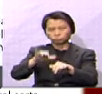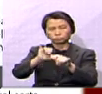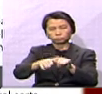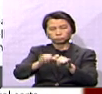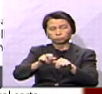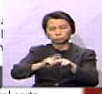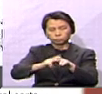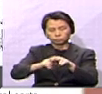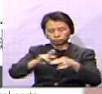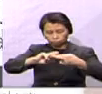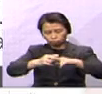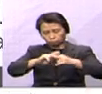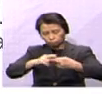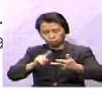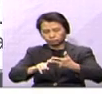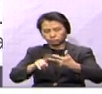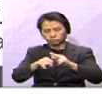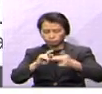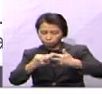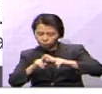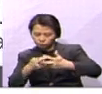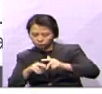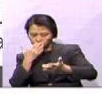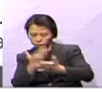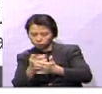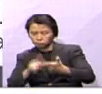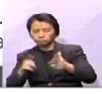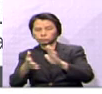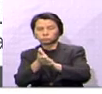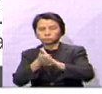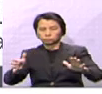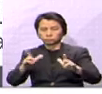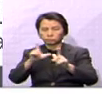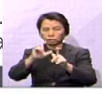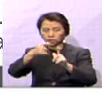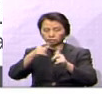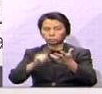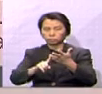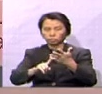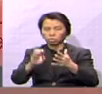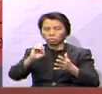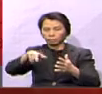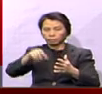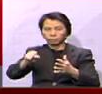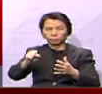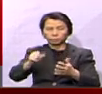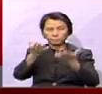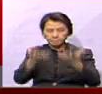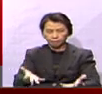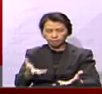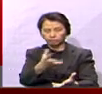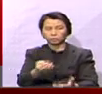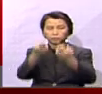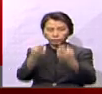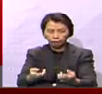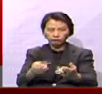kereta api, penyelenggaraan, pembaikpulihan, keselamatan teknikal serta operasi rel barat dan berat dan